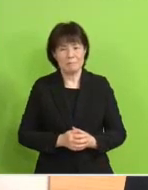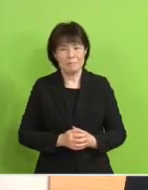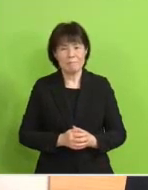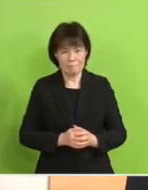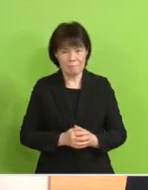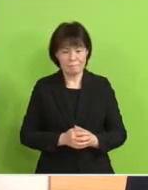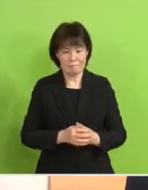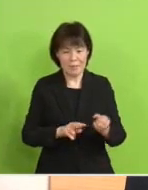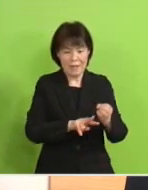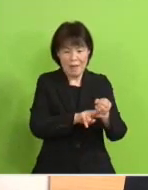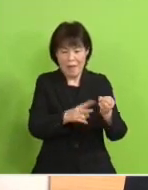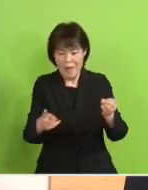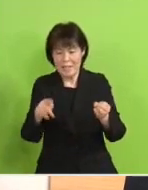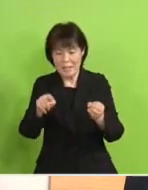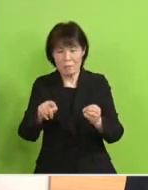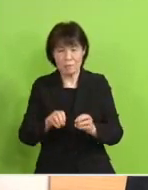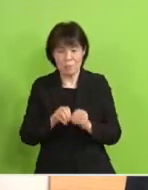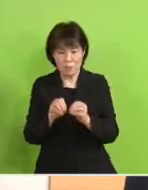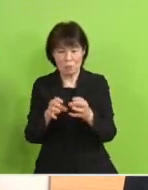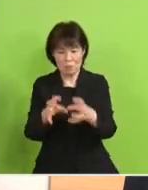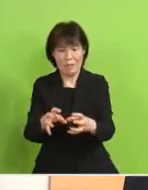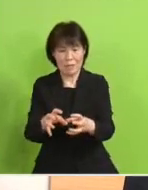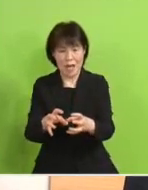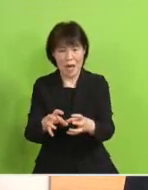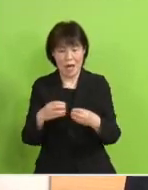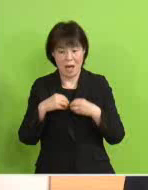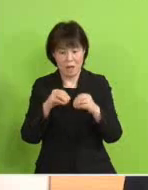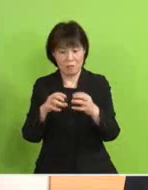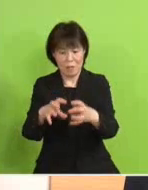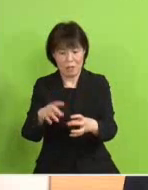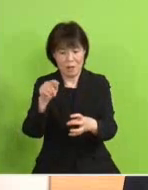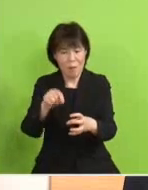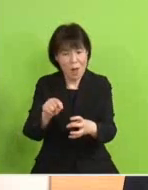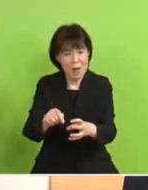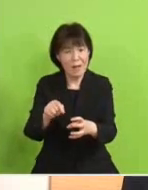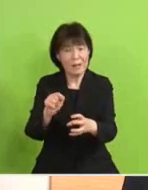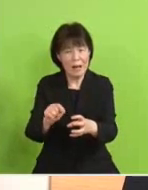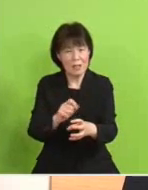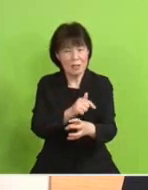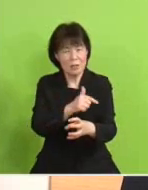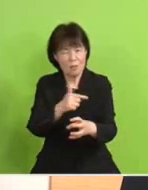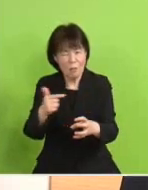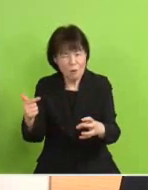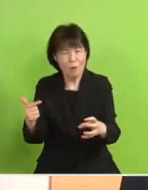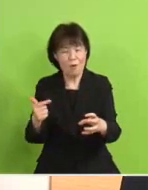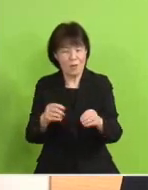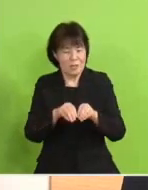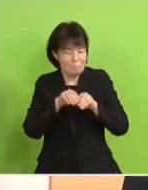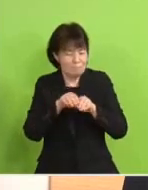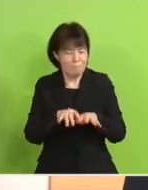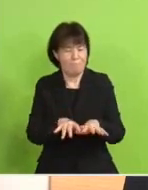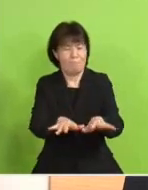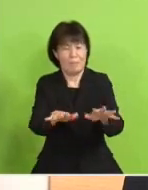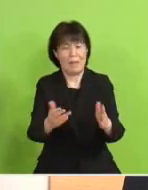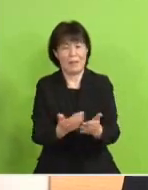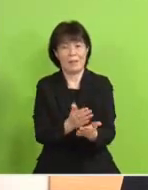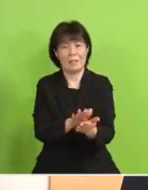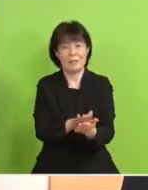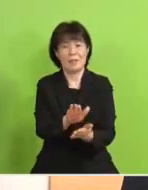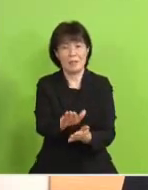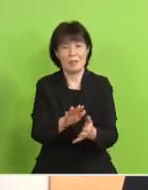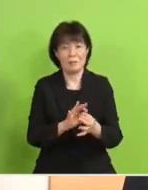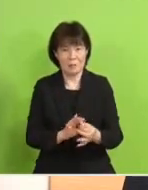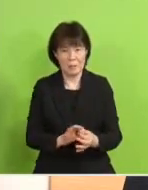大規模な変異株クラスターというものが非常に大きな影響を与えてしまっているので